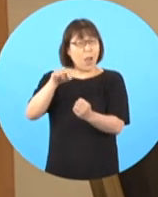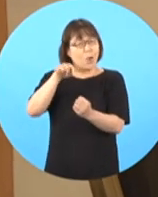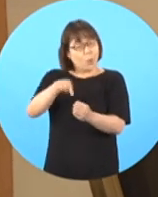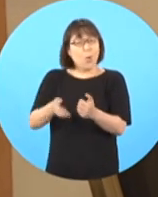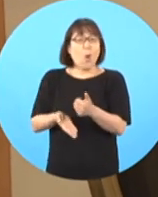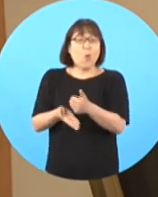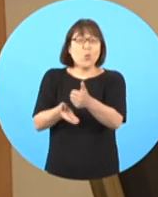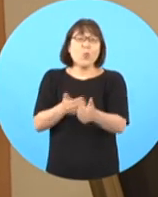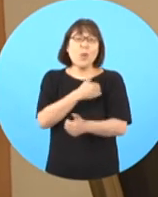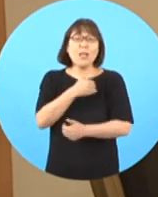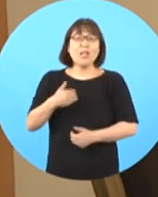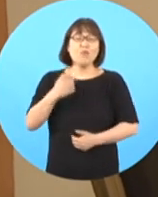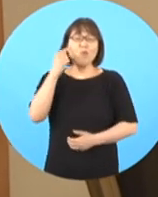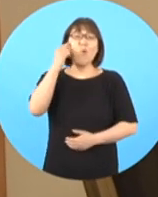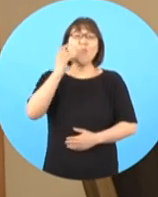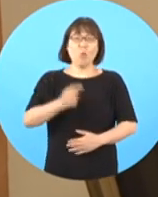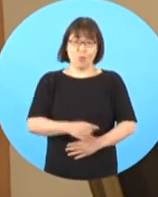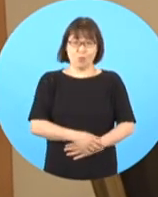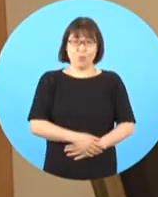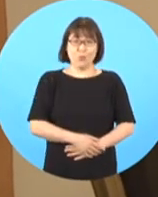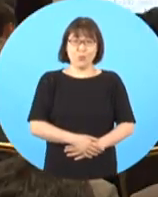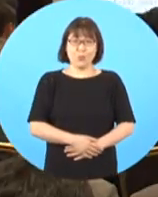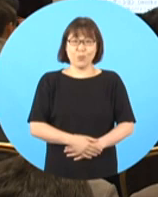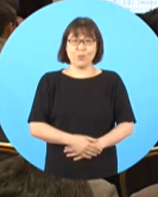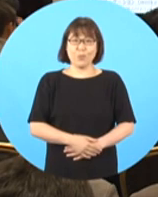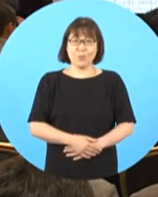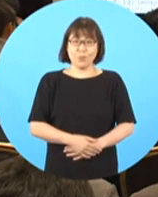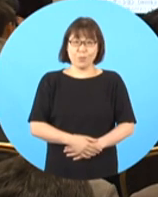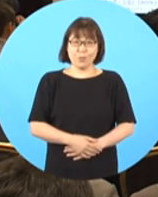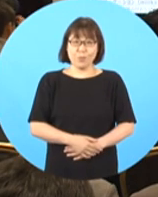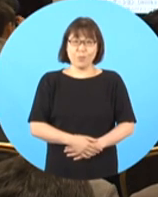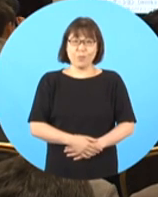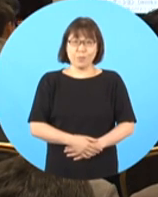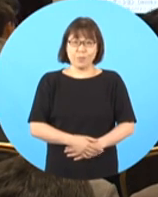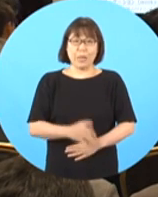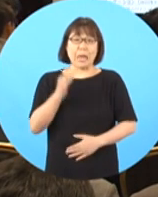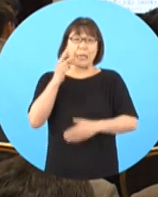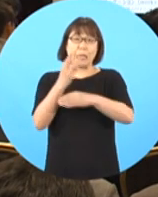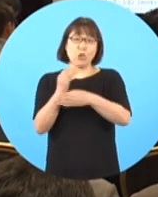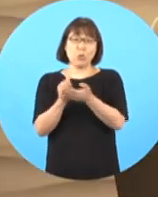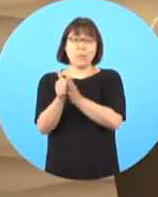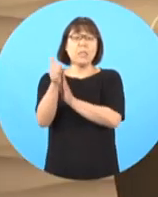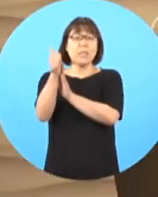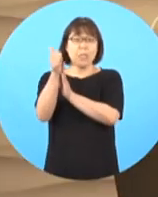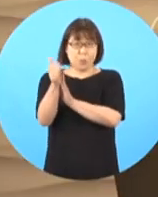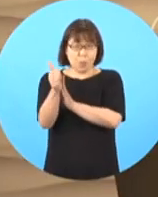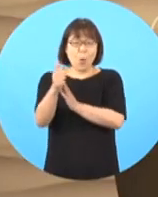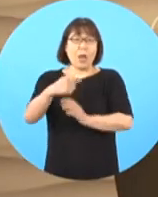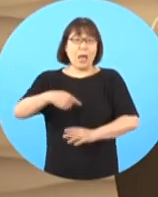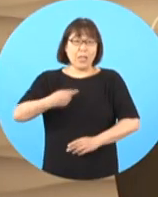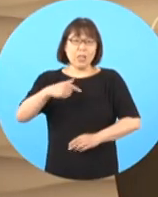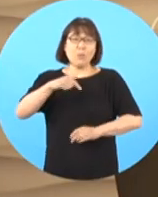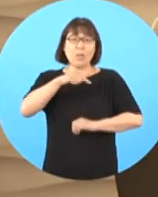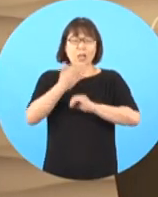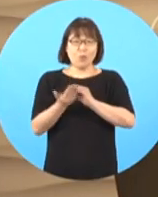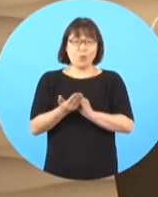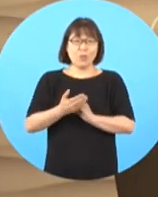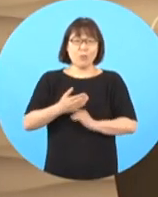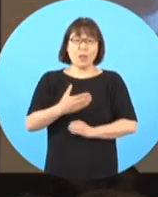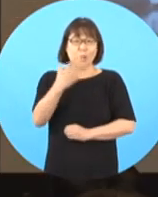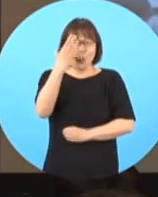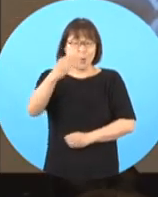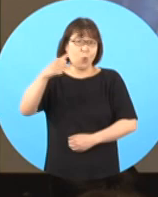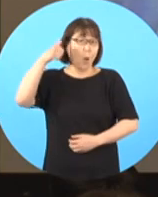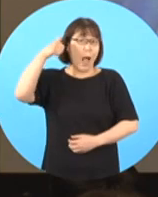が進めていけるところかなと思っています。 また、飯泉知事も自ら徳島の魅力をアピール